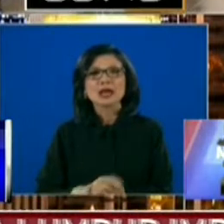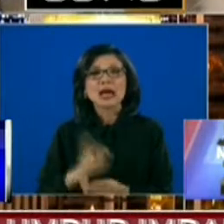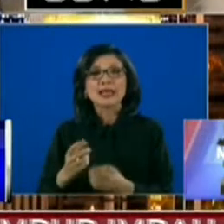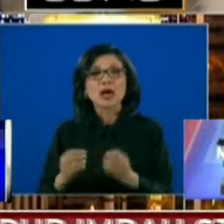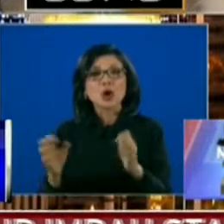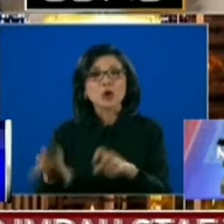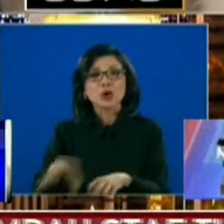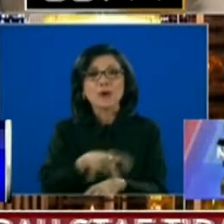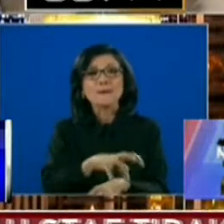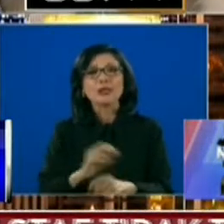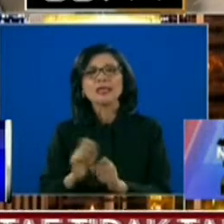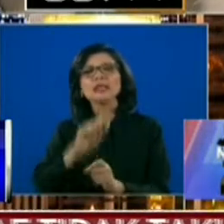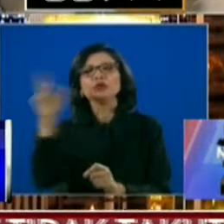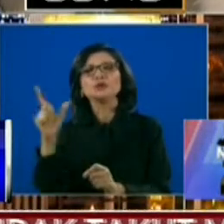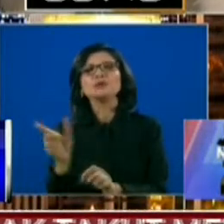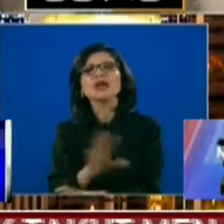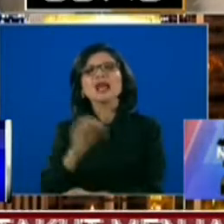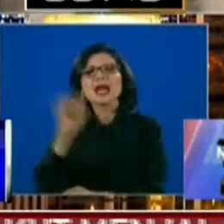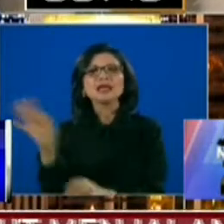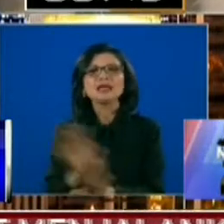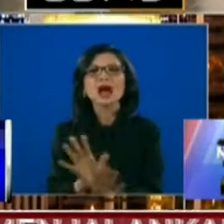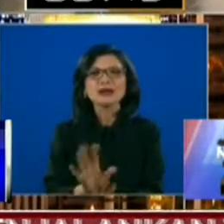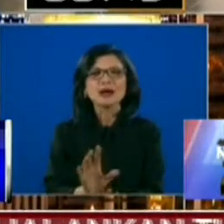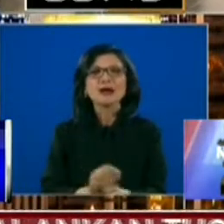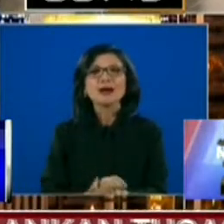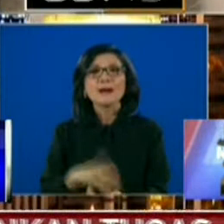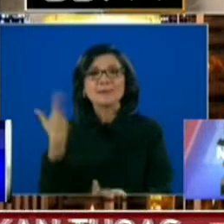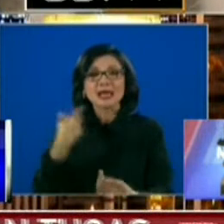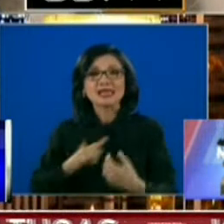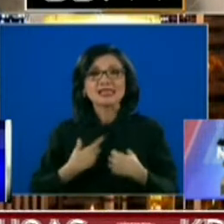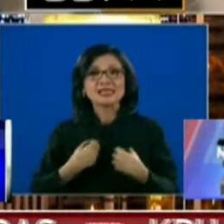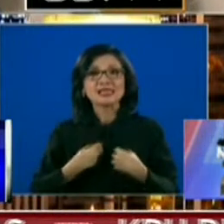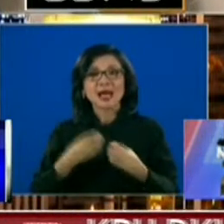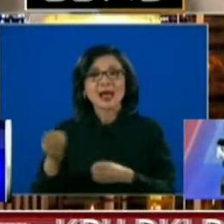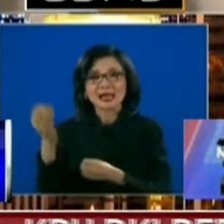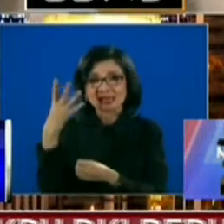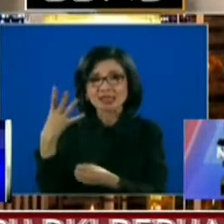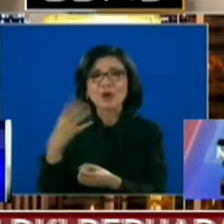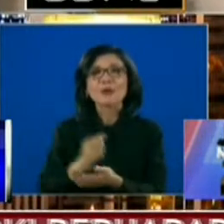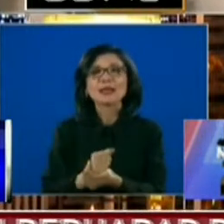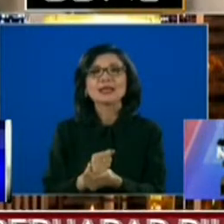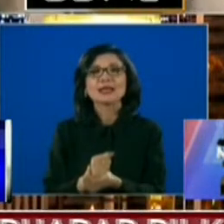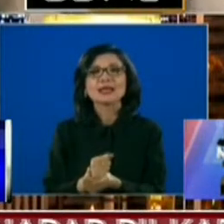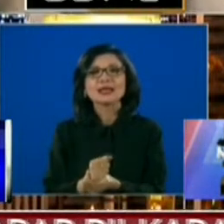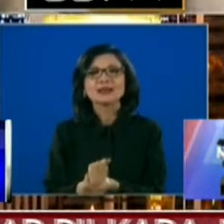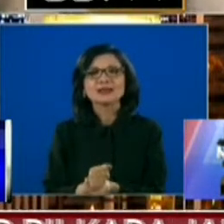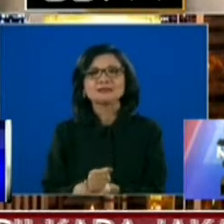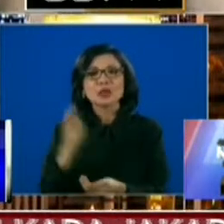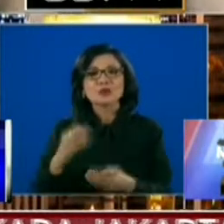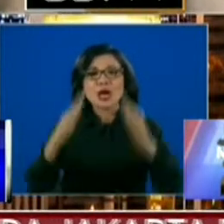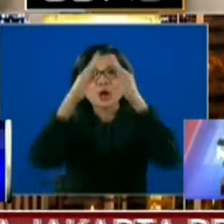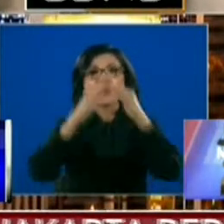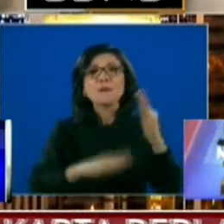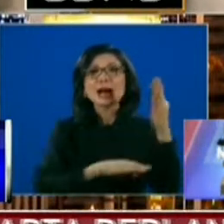komponen kebutuhan hidup layaknya nggak ada. Makanya kami memberikan solusi untuk orang yang gaji di bawah itu, disediakan rumah